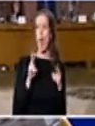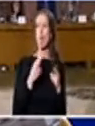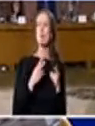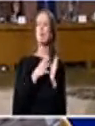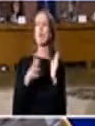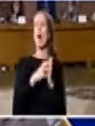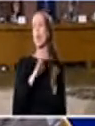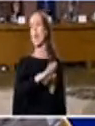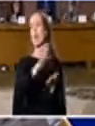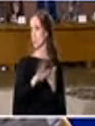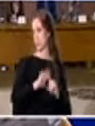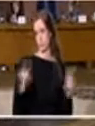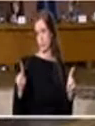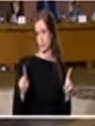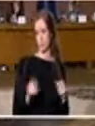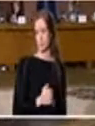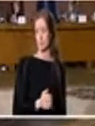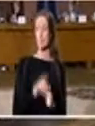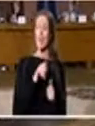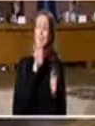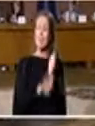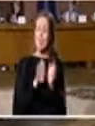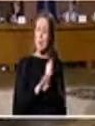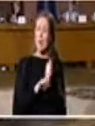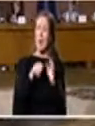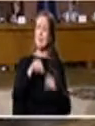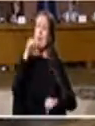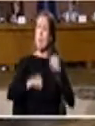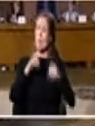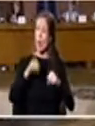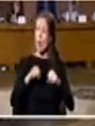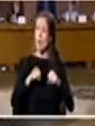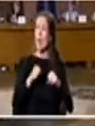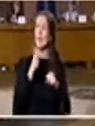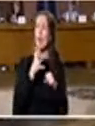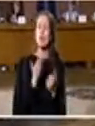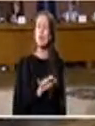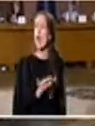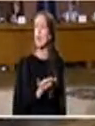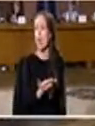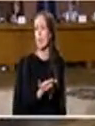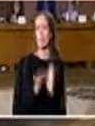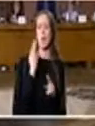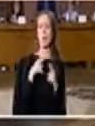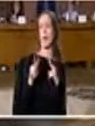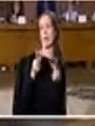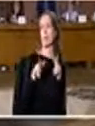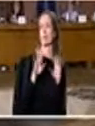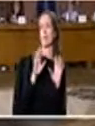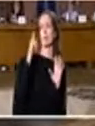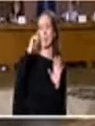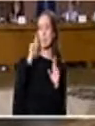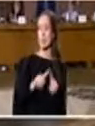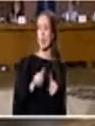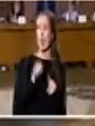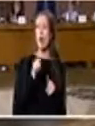biti tolerisano. Diskriminacija je ponašanje koje najčešće počiva na predrasudama. Predrasude je jako